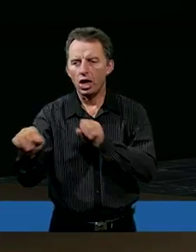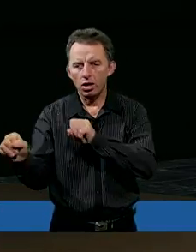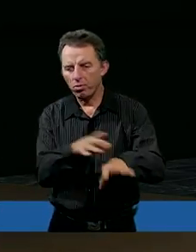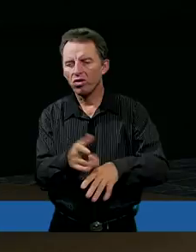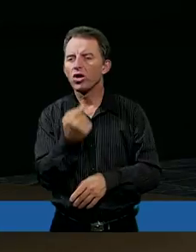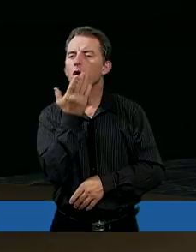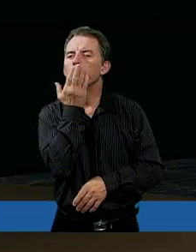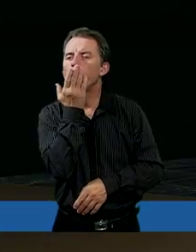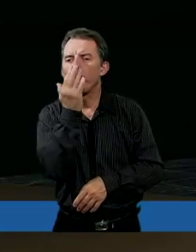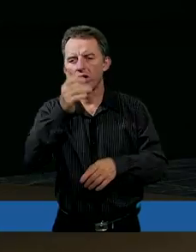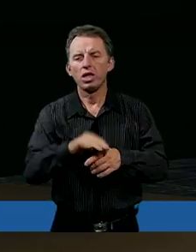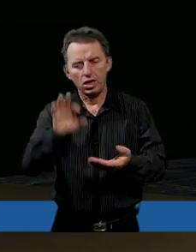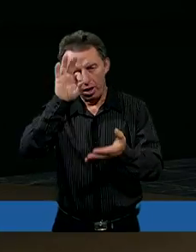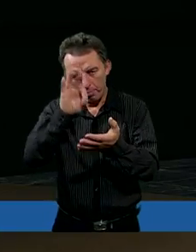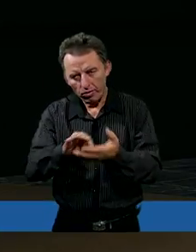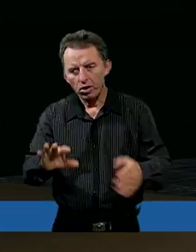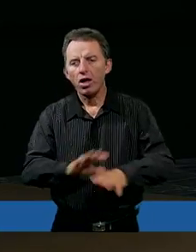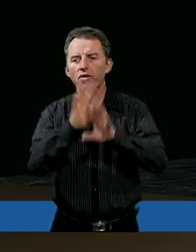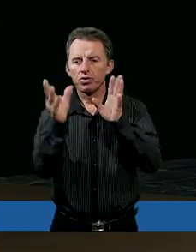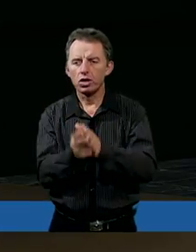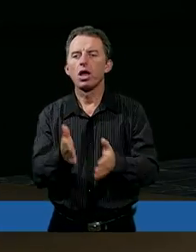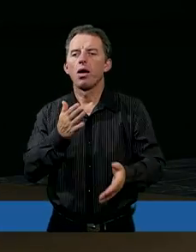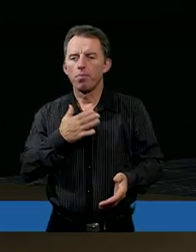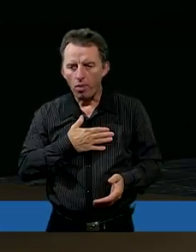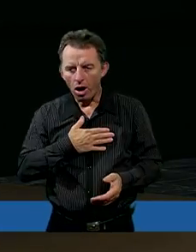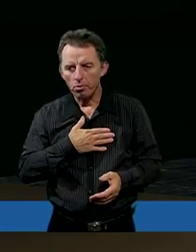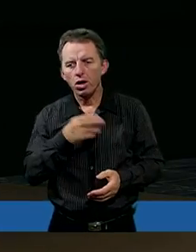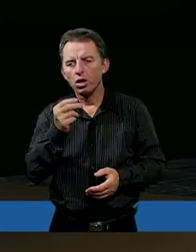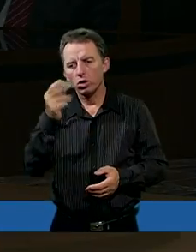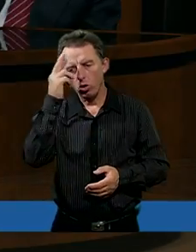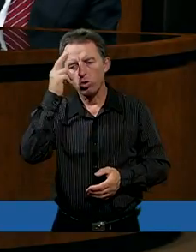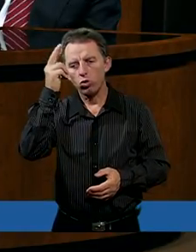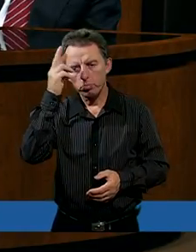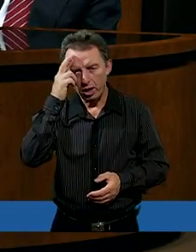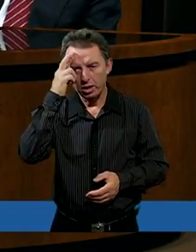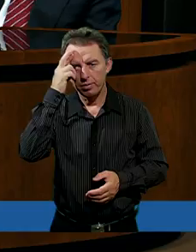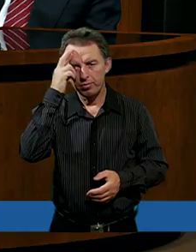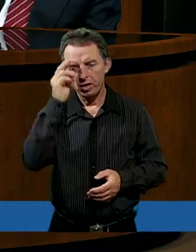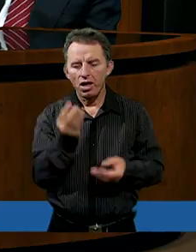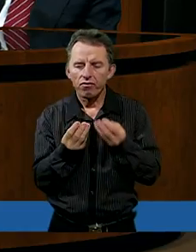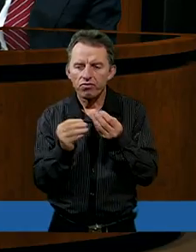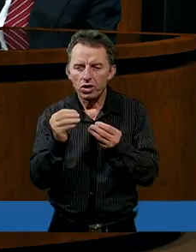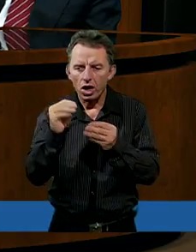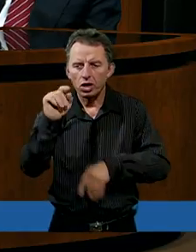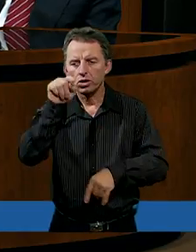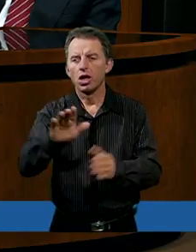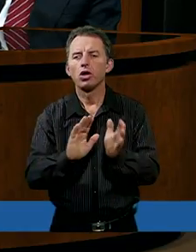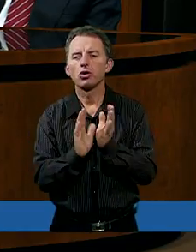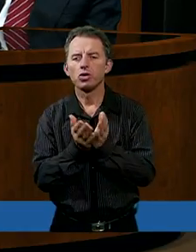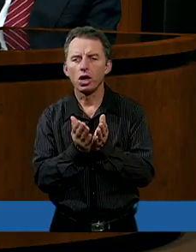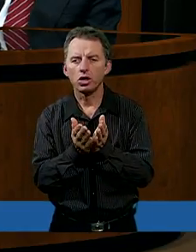to formułować. Jestem pewien, że wszyscy takie mamy głębokie zrozumienie tego. Co więcej, tej